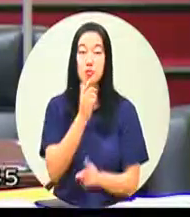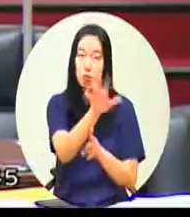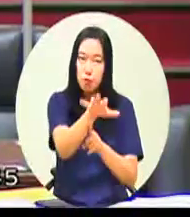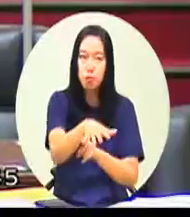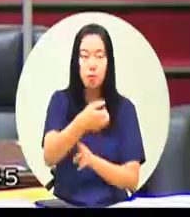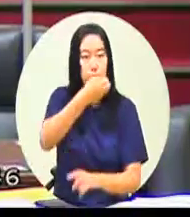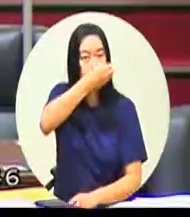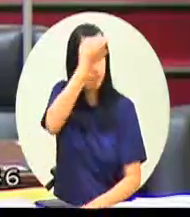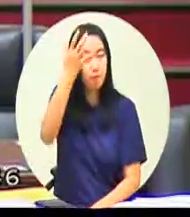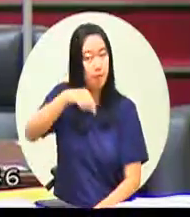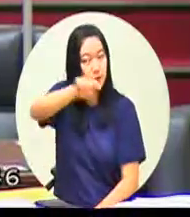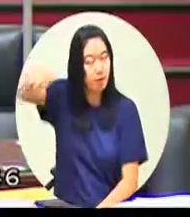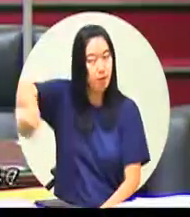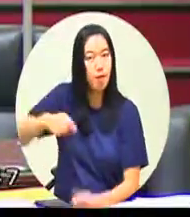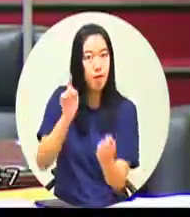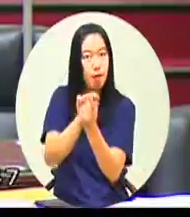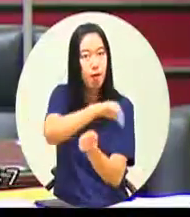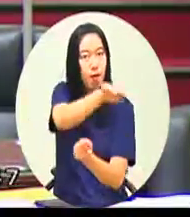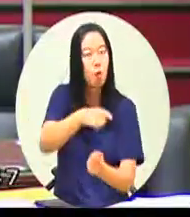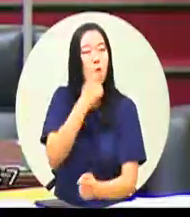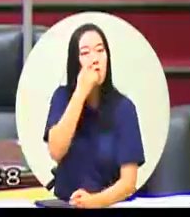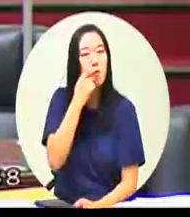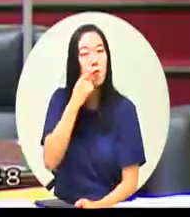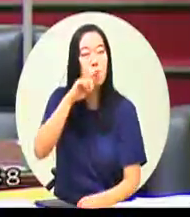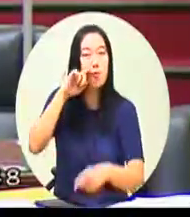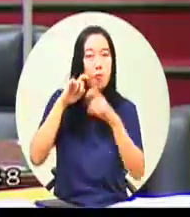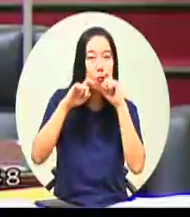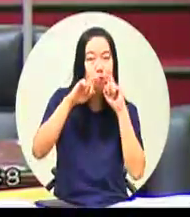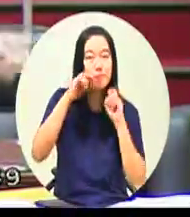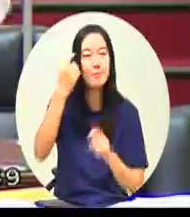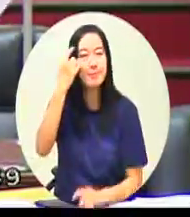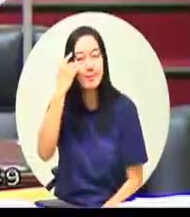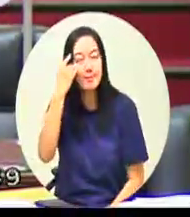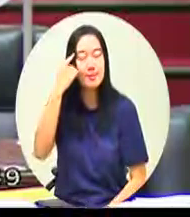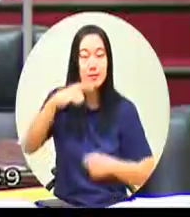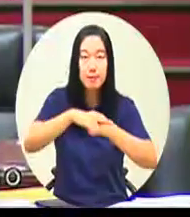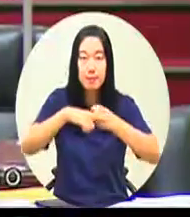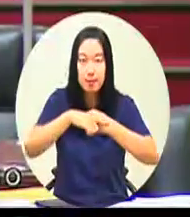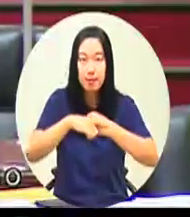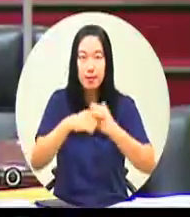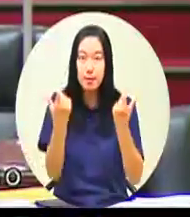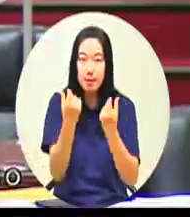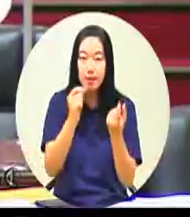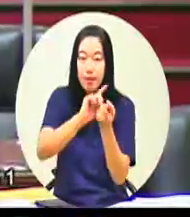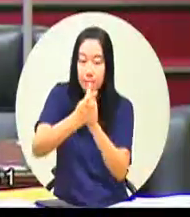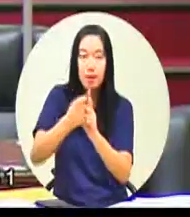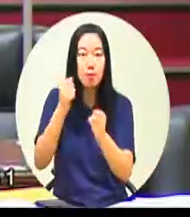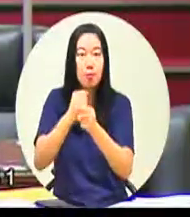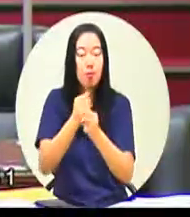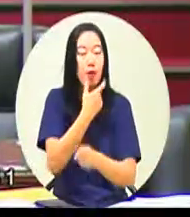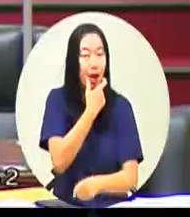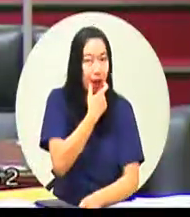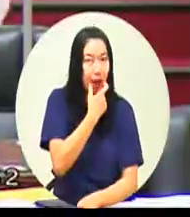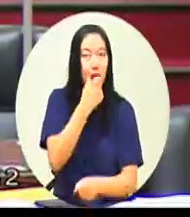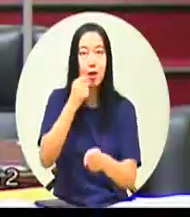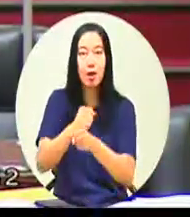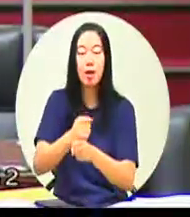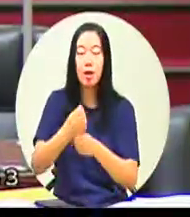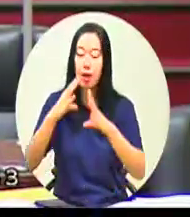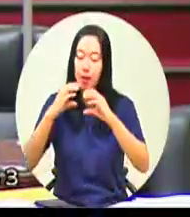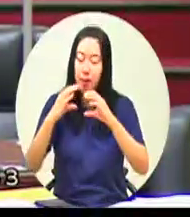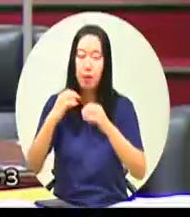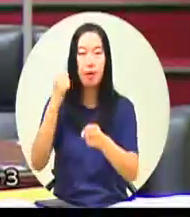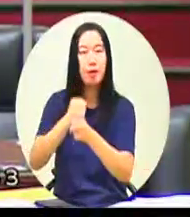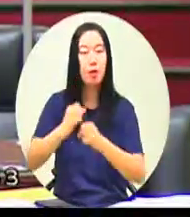人对这个已经产生了兴趣，想投入这个行业。好，可以做饼干，可以做面包，甚至做蛋